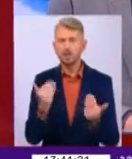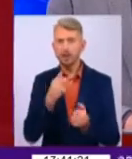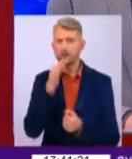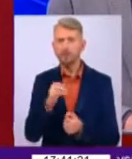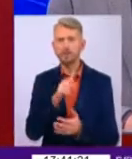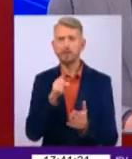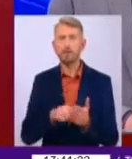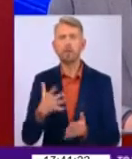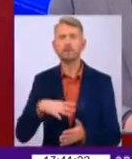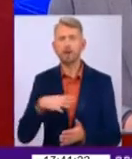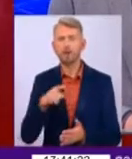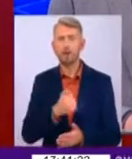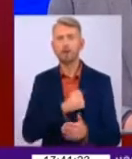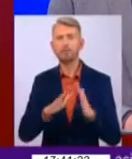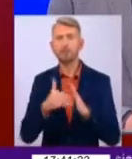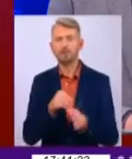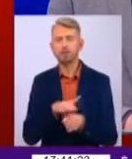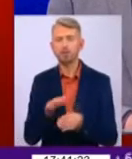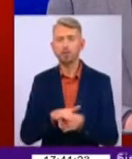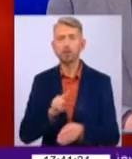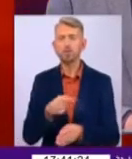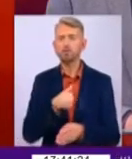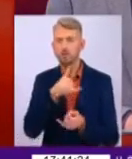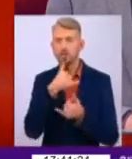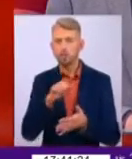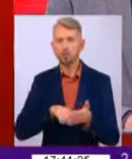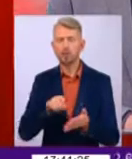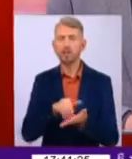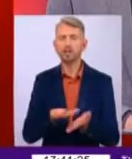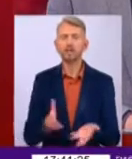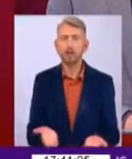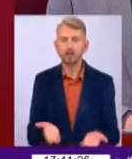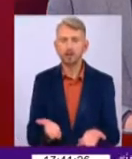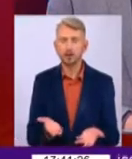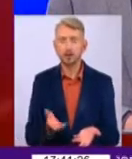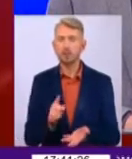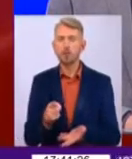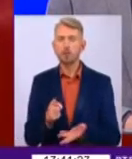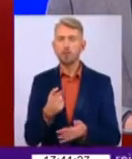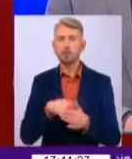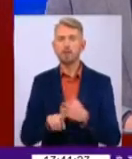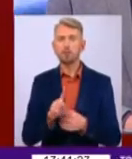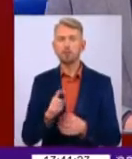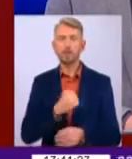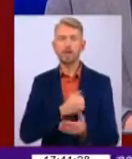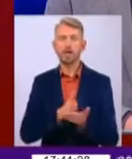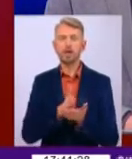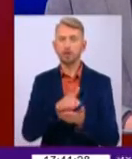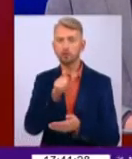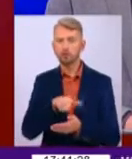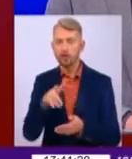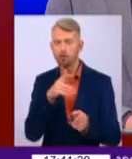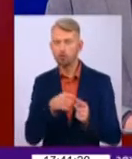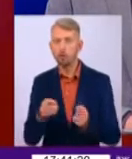на вопрос, зачем этот призыв производится, почему мы не можем от него отказаться. Давайте почему? Спробуем. Потому что военнослужащие срочной